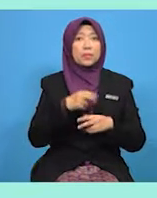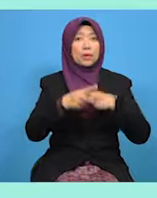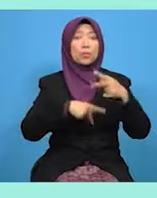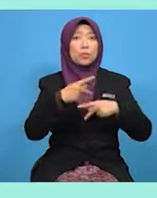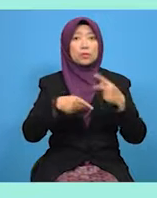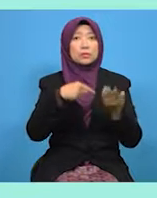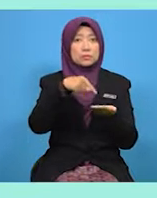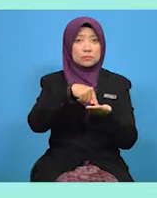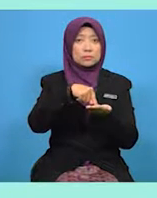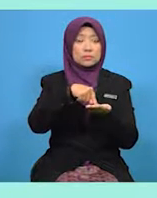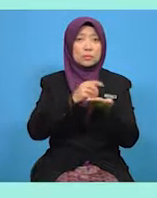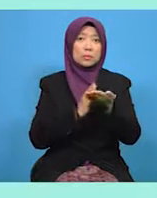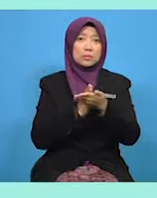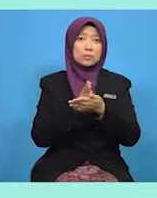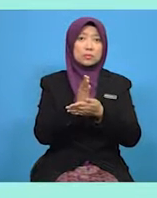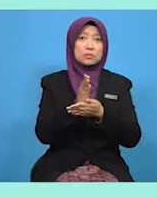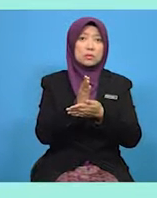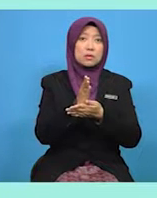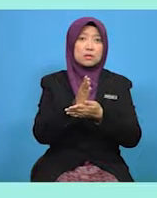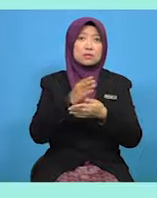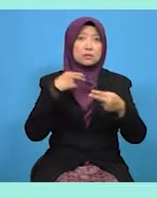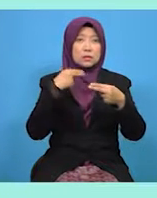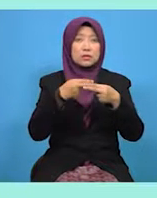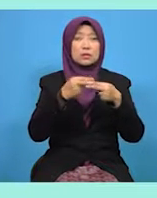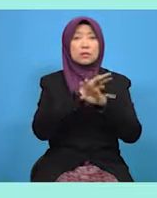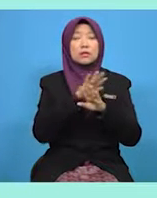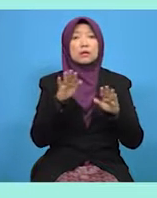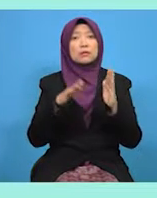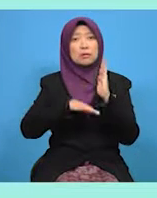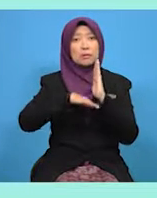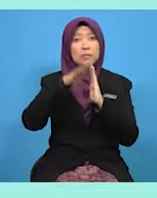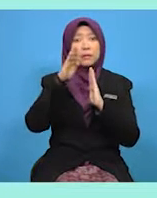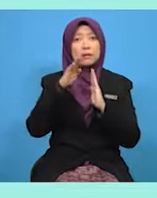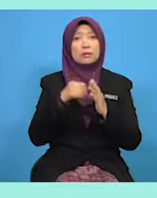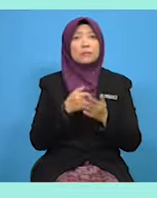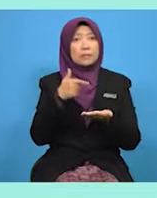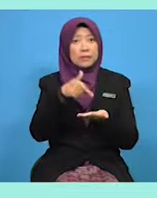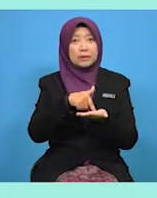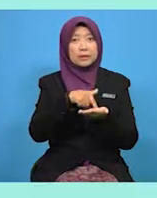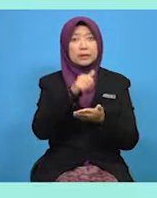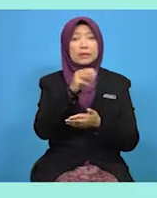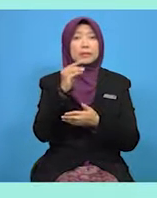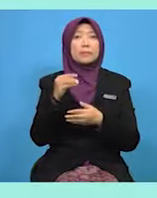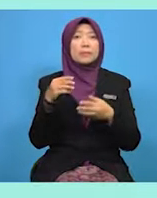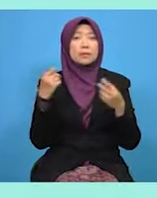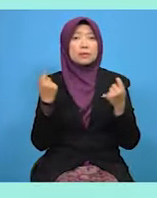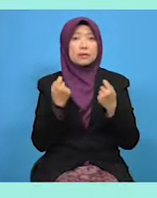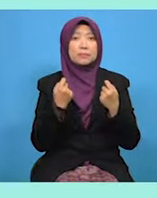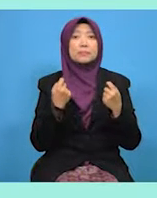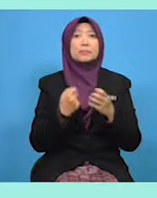Proses ini akan berterusan sehingga tiada lebihan penawaran agregat di